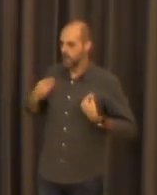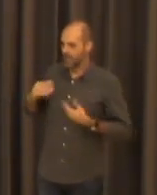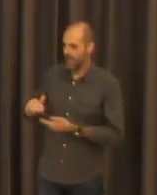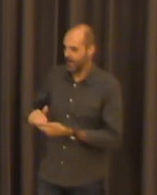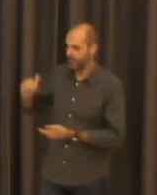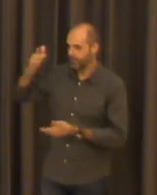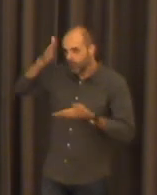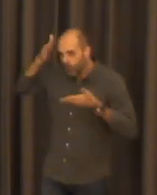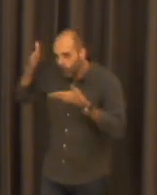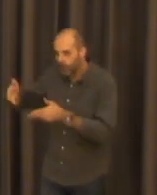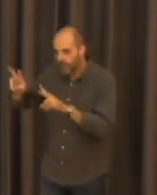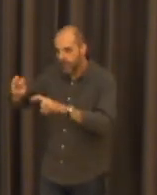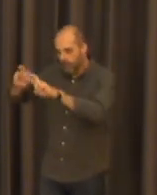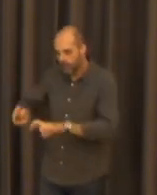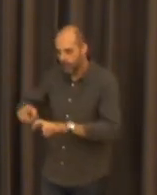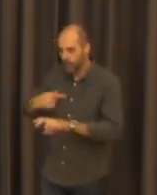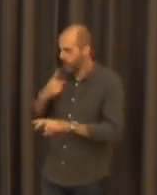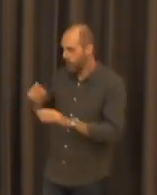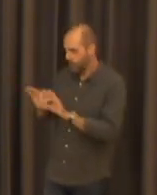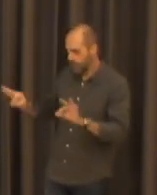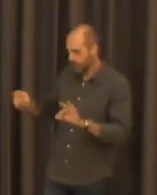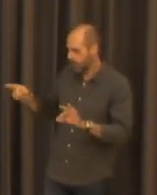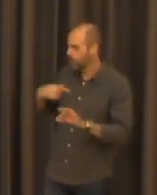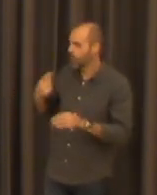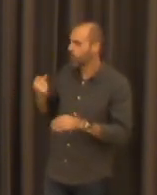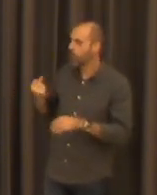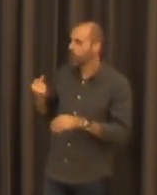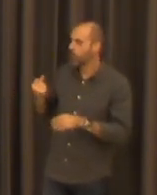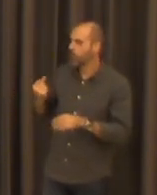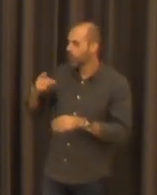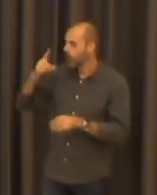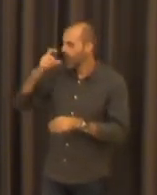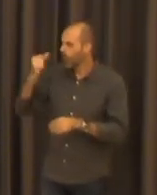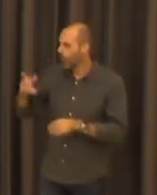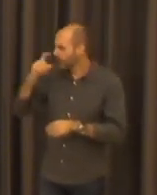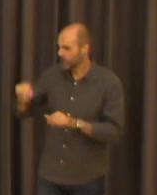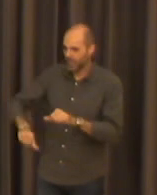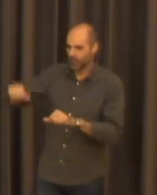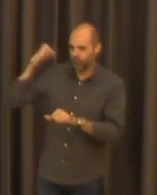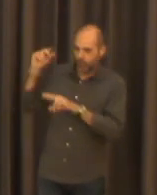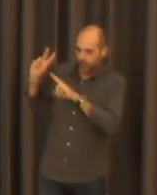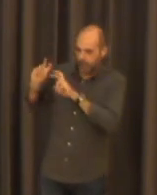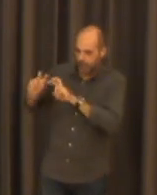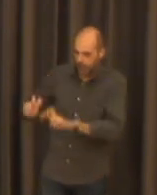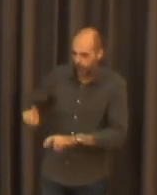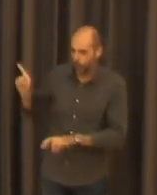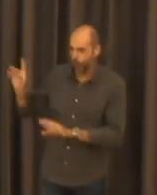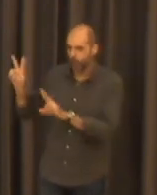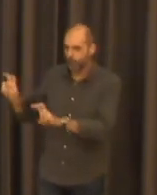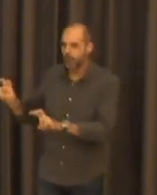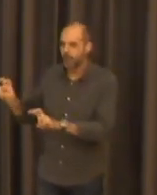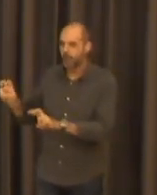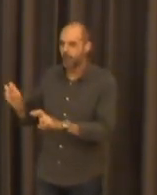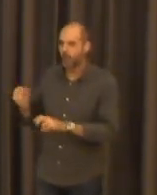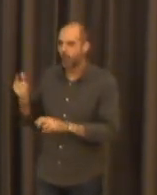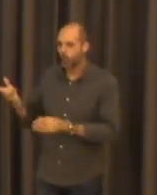això? És una pregunta molt simple. Mm? Són dues preguntes, millor dit. Quant temps de sa vida